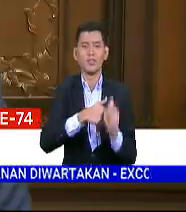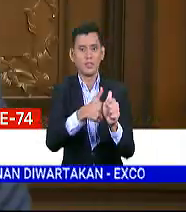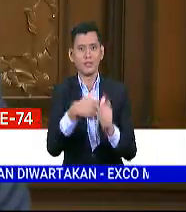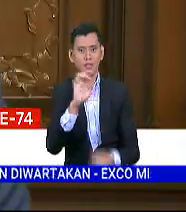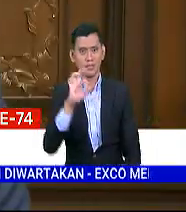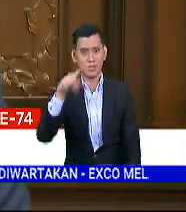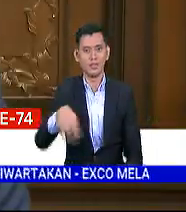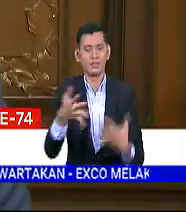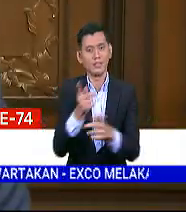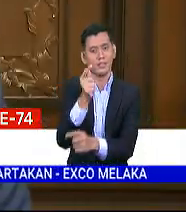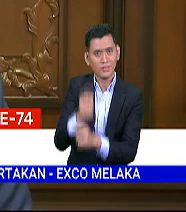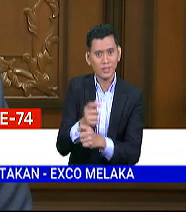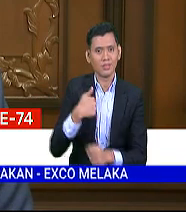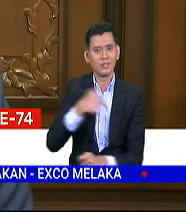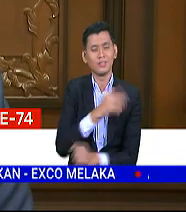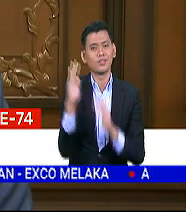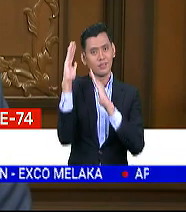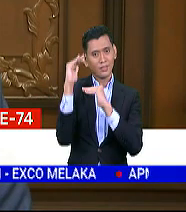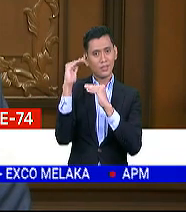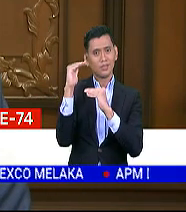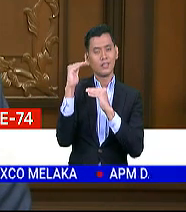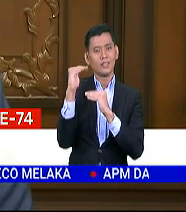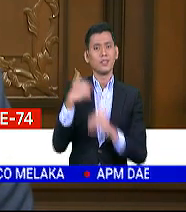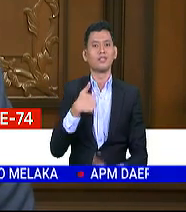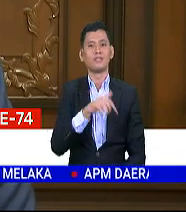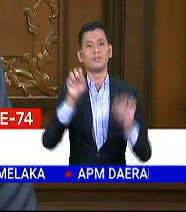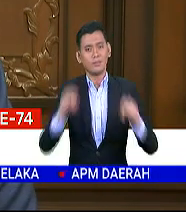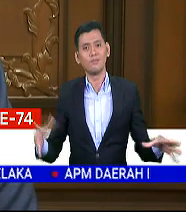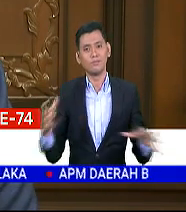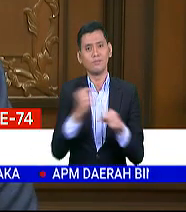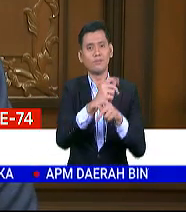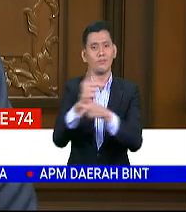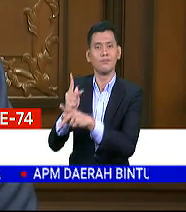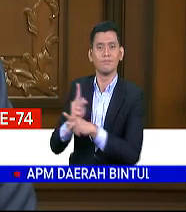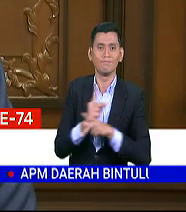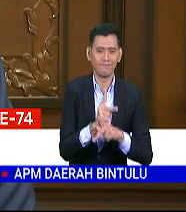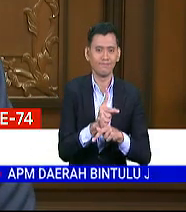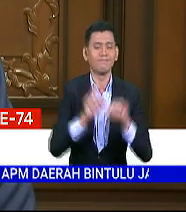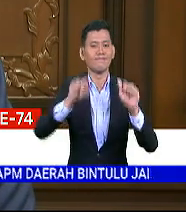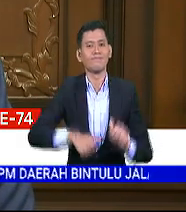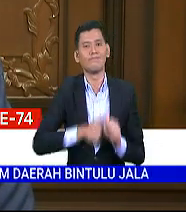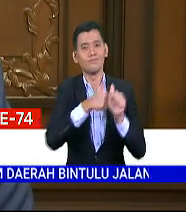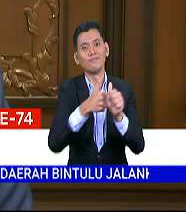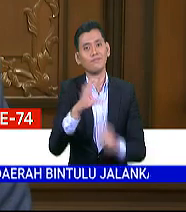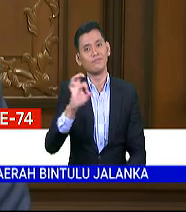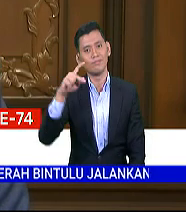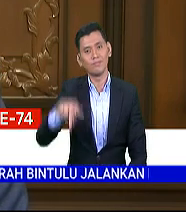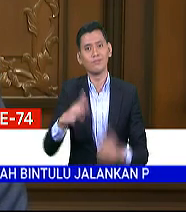SOP yang ditetapkan dan kita berharap kita dapat mengawal dan mengikut SOP